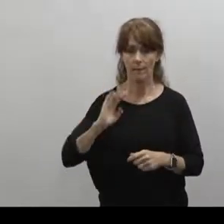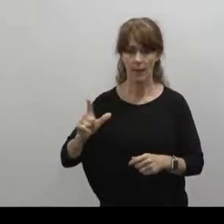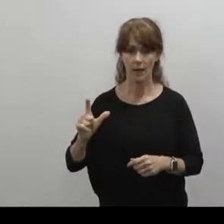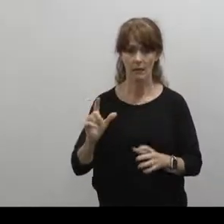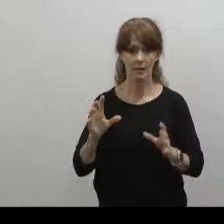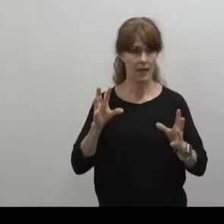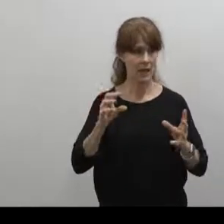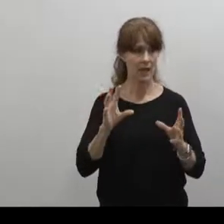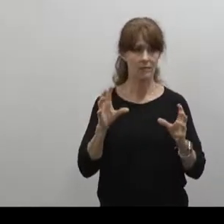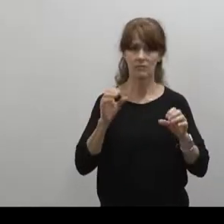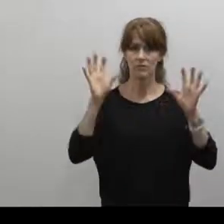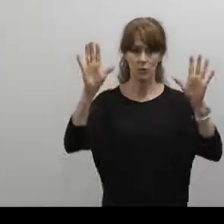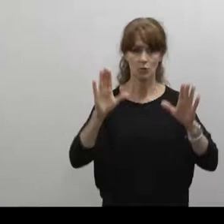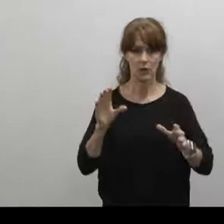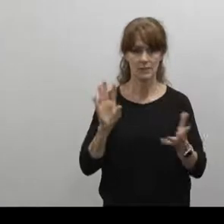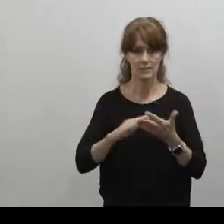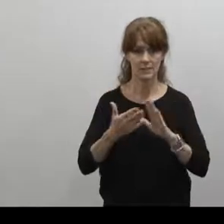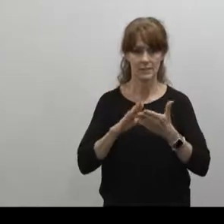rịt.